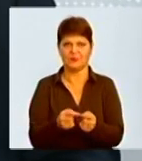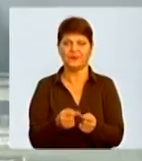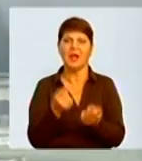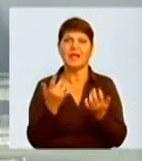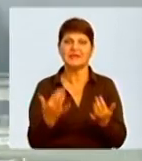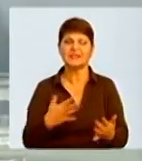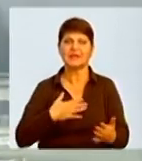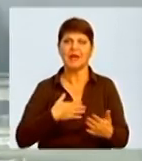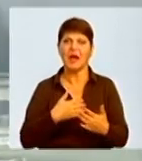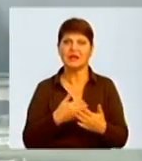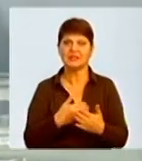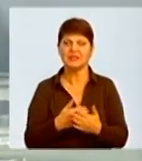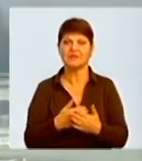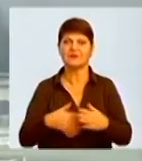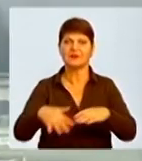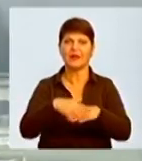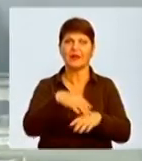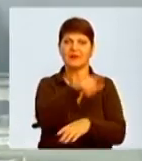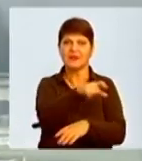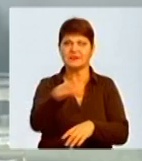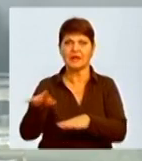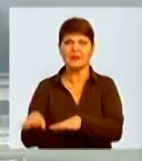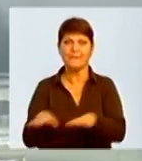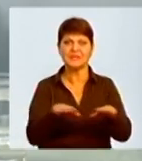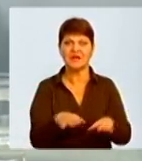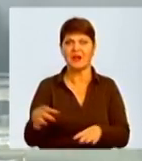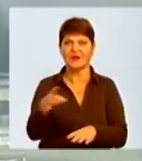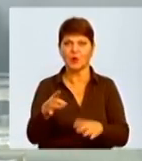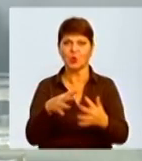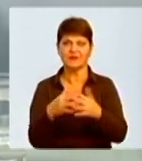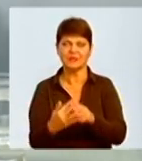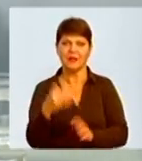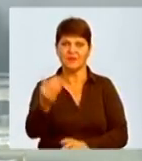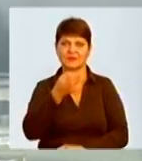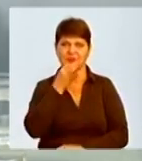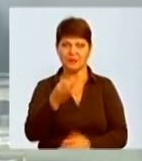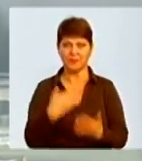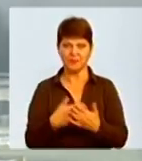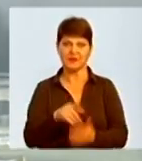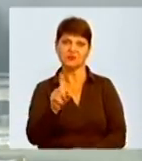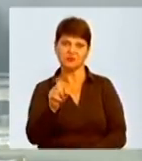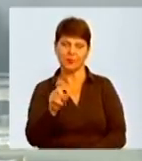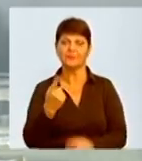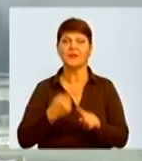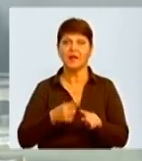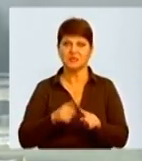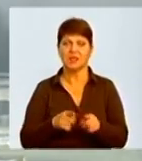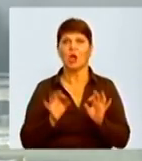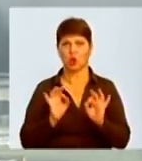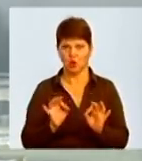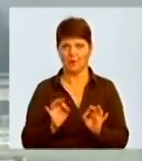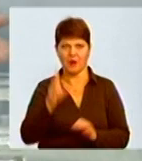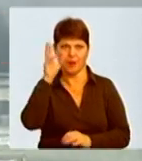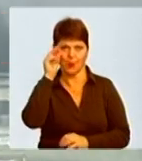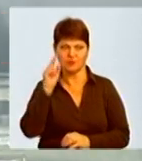ви населення на місцях, скажімо, в районах, в селах, ви сказали, що близько 100, так? Це нормальний показник, чи